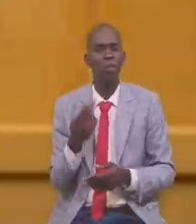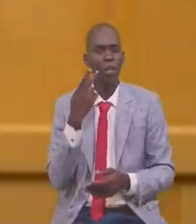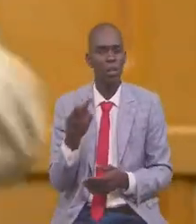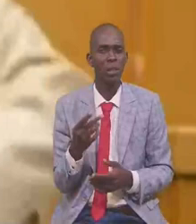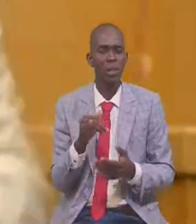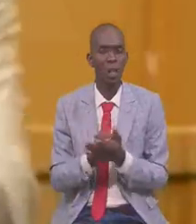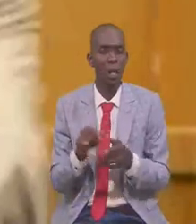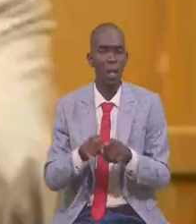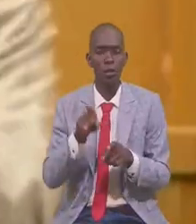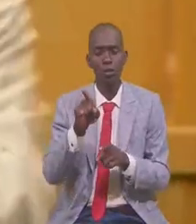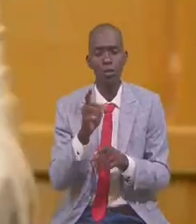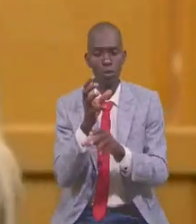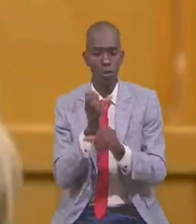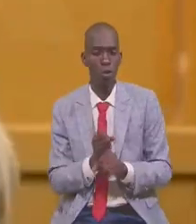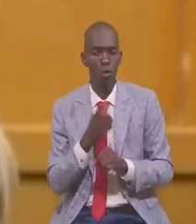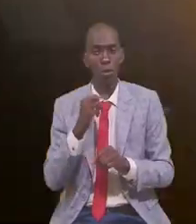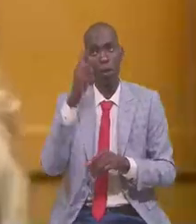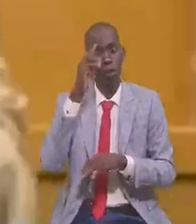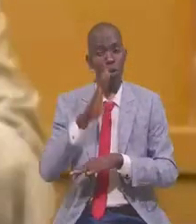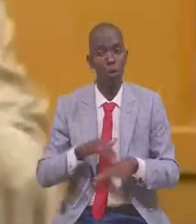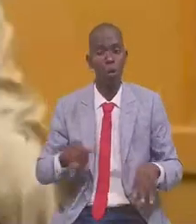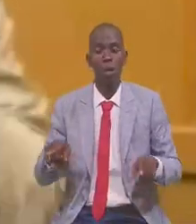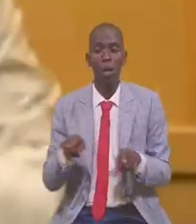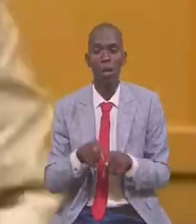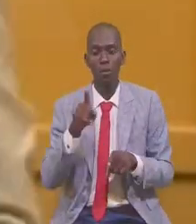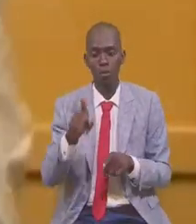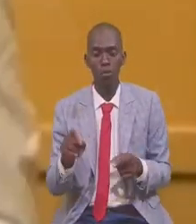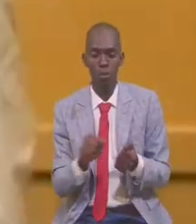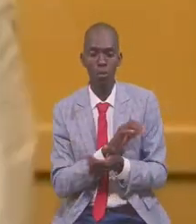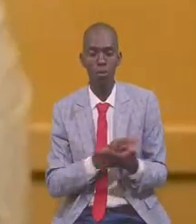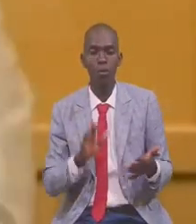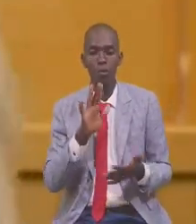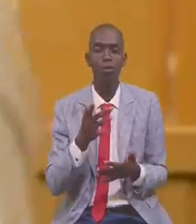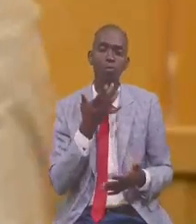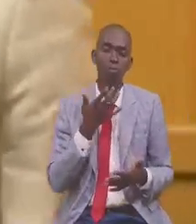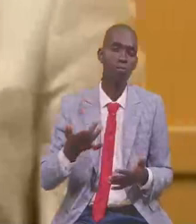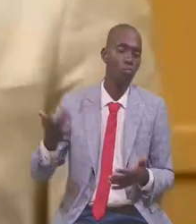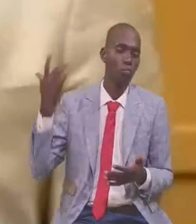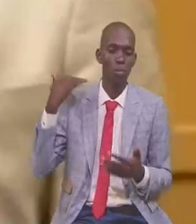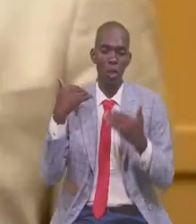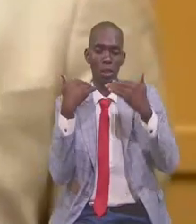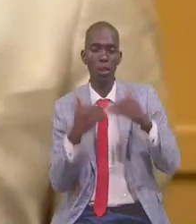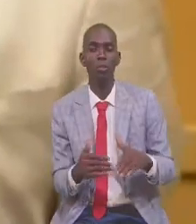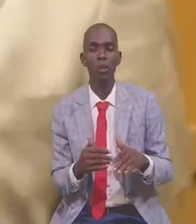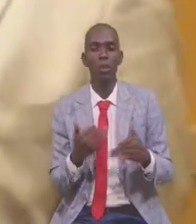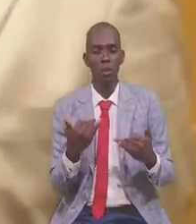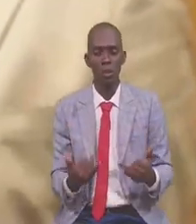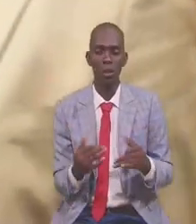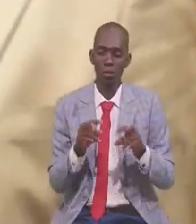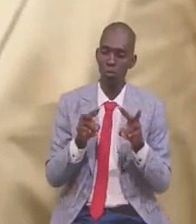coupez les liens, comme vous brûlez les ponts concernant votre vie personnelle, regardez Philippe,